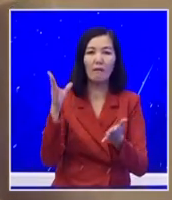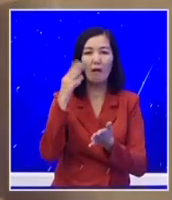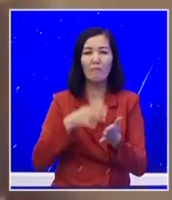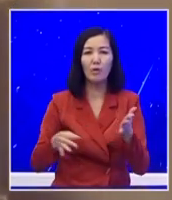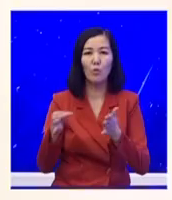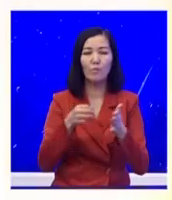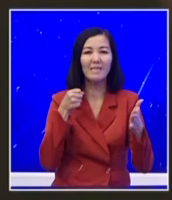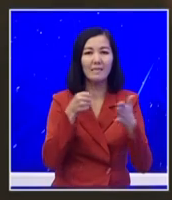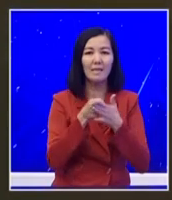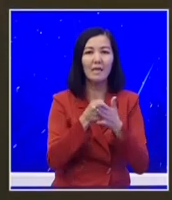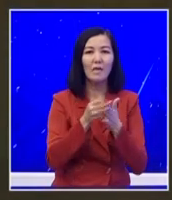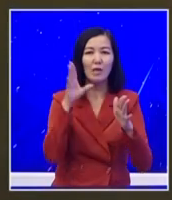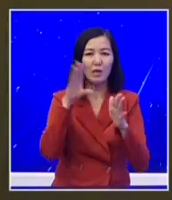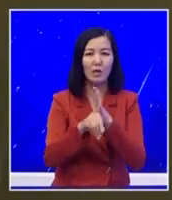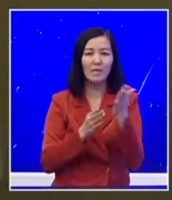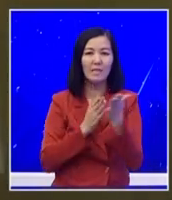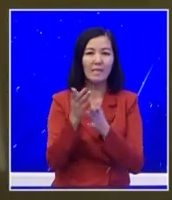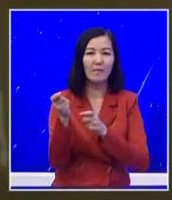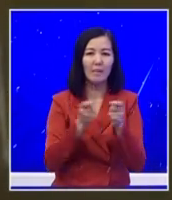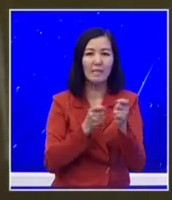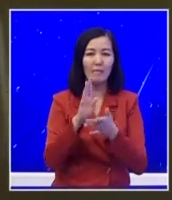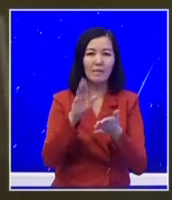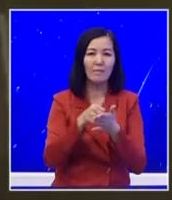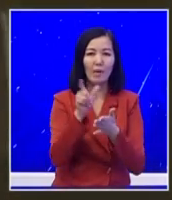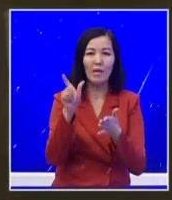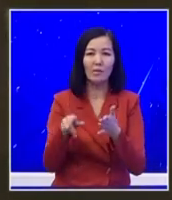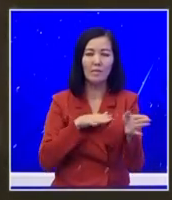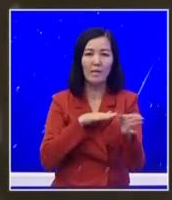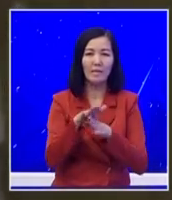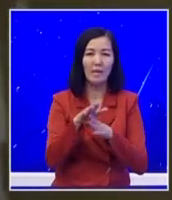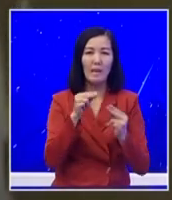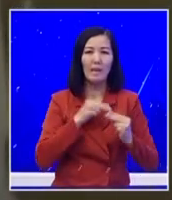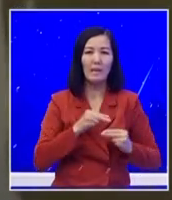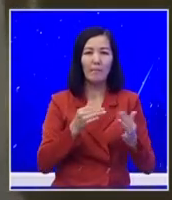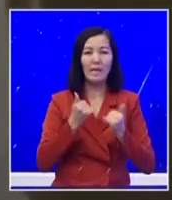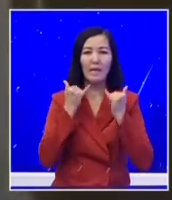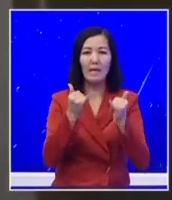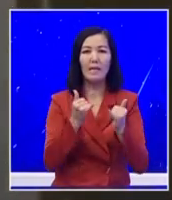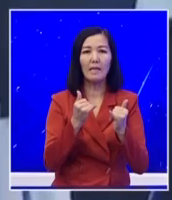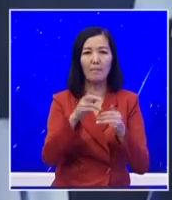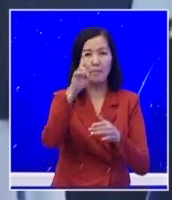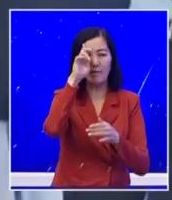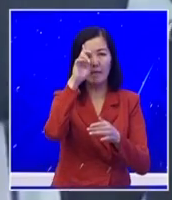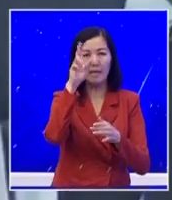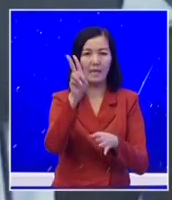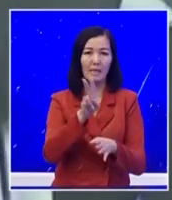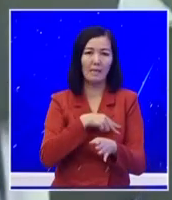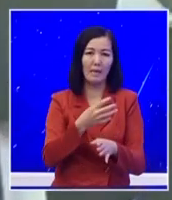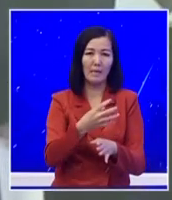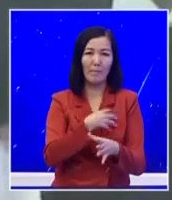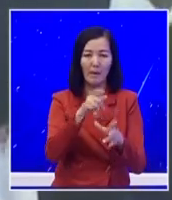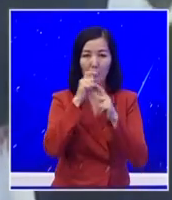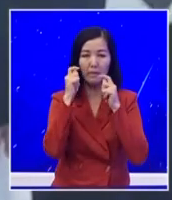шыққанша Алматы облыстық ішкі саясат басқармасының басшысы лауазымында болды. Еңбек еленіп, бірқатар мемлекеттік